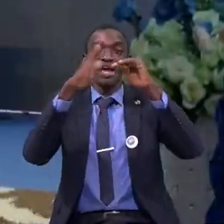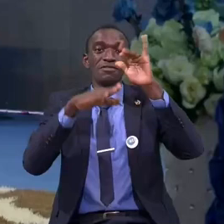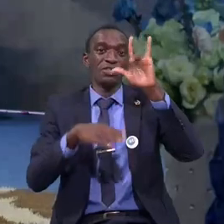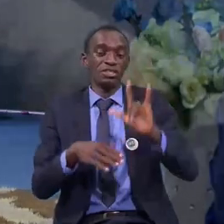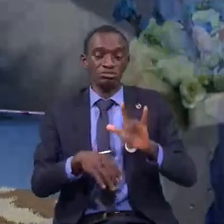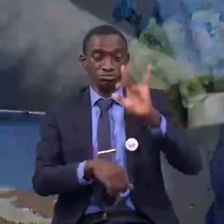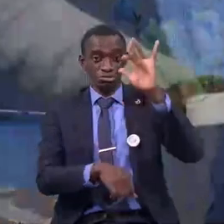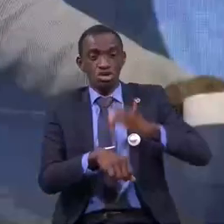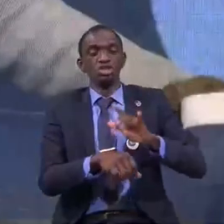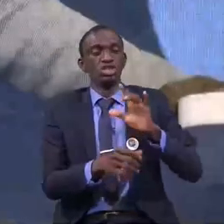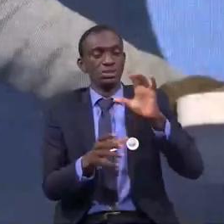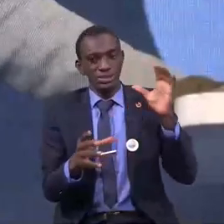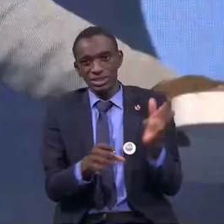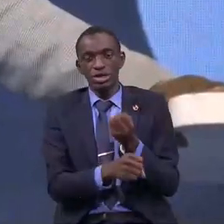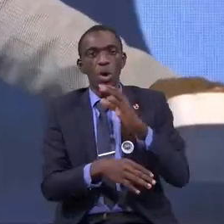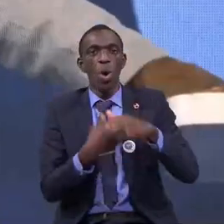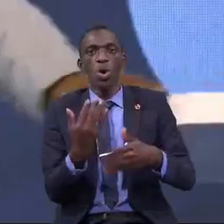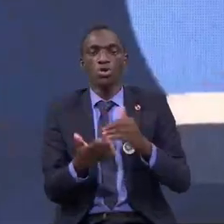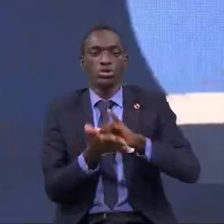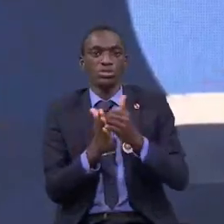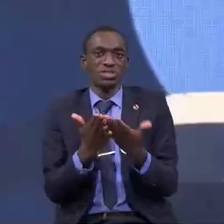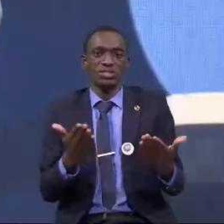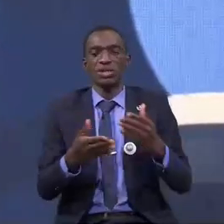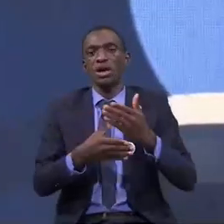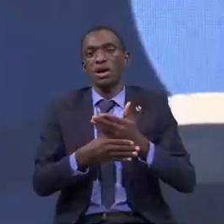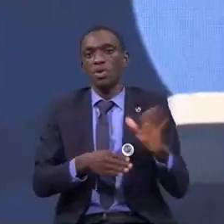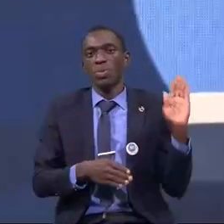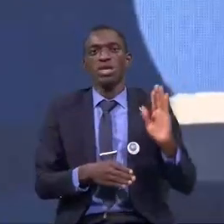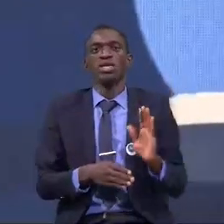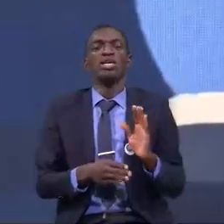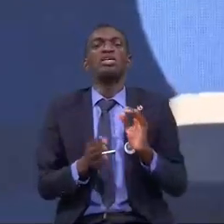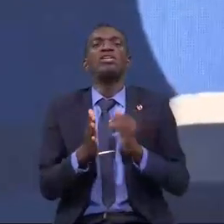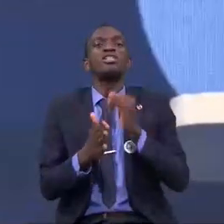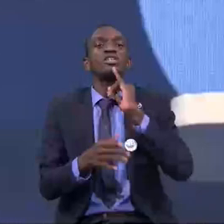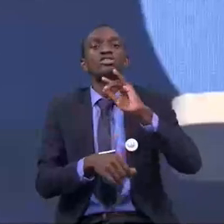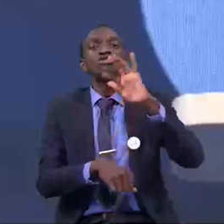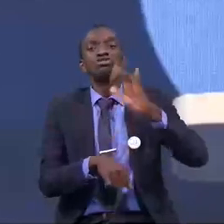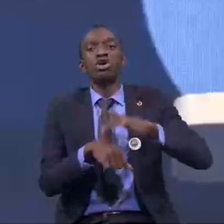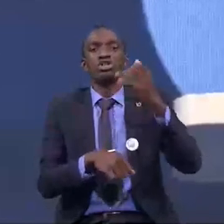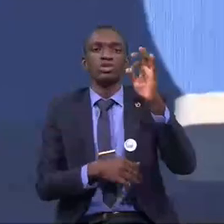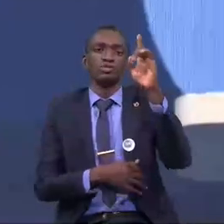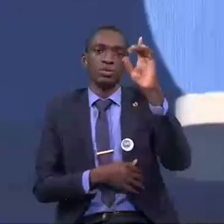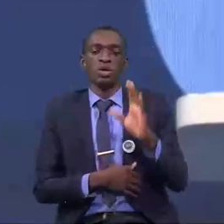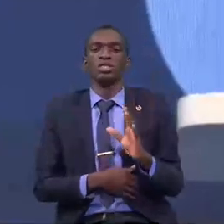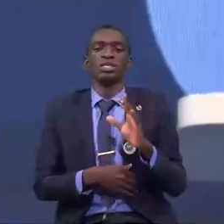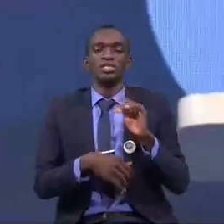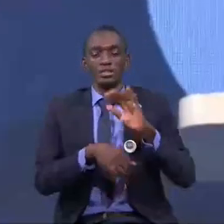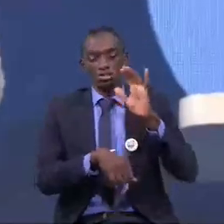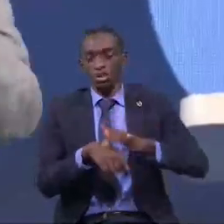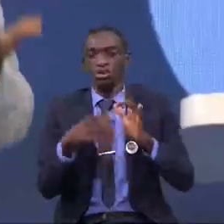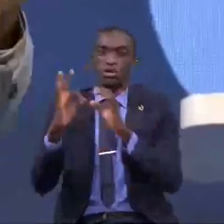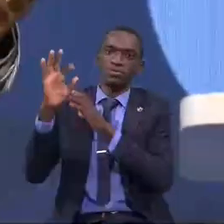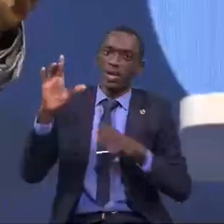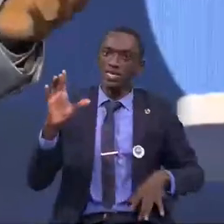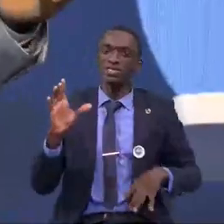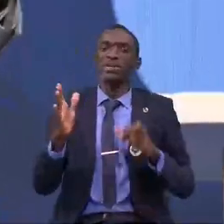C'est la touche divine, la touche du Seigneur qui ôte tous tes péchés. C'est la touche de Dieu, la touche de